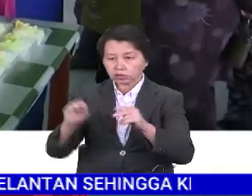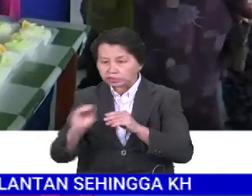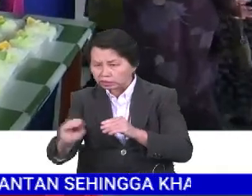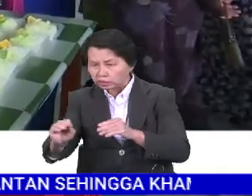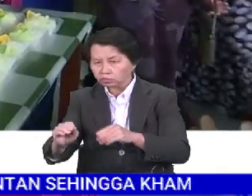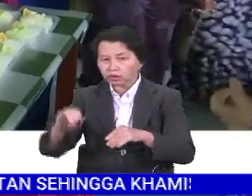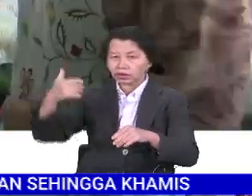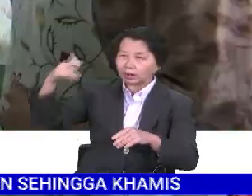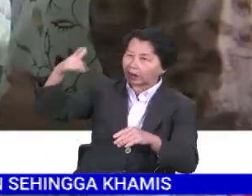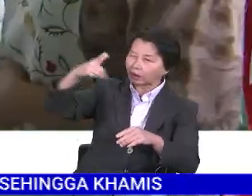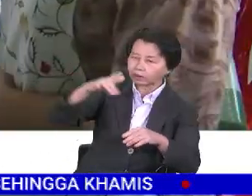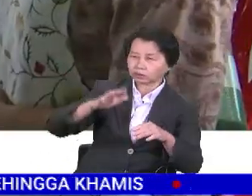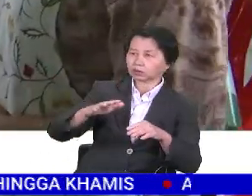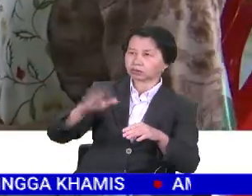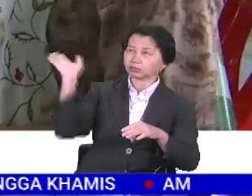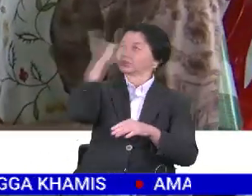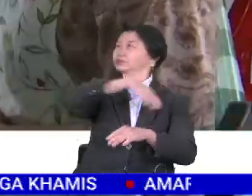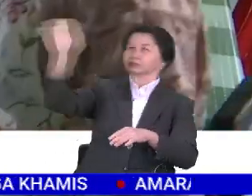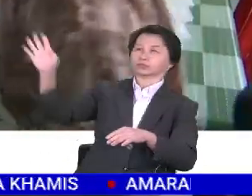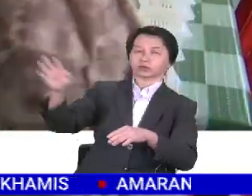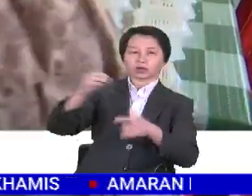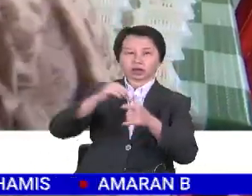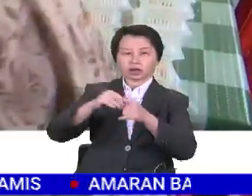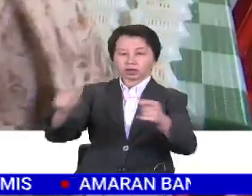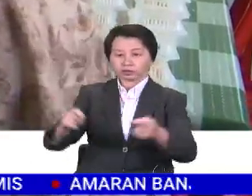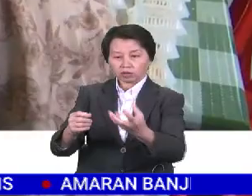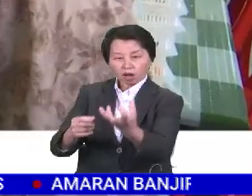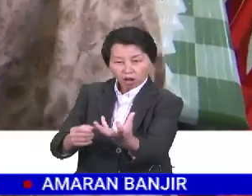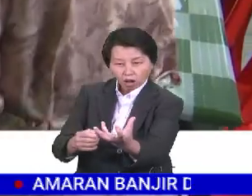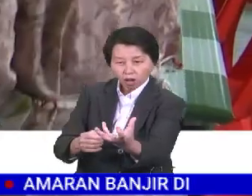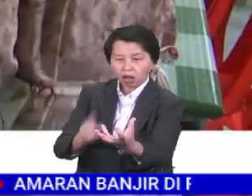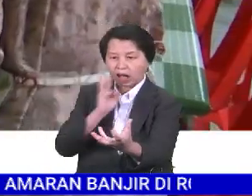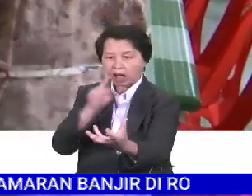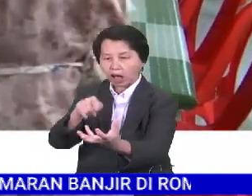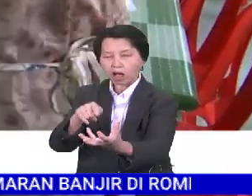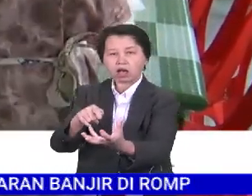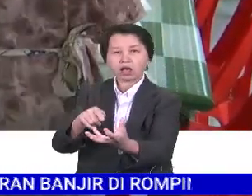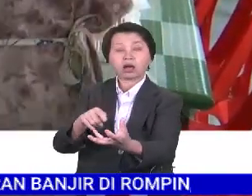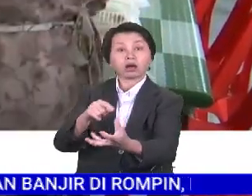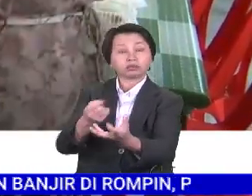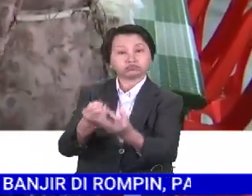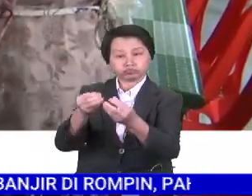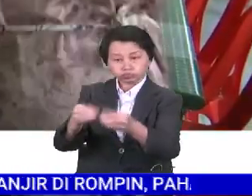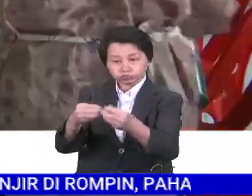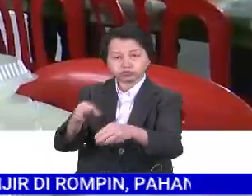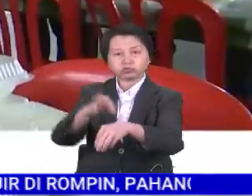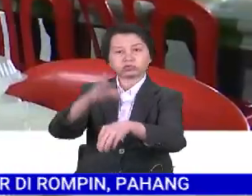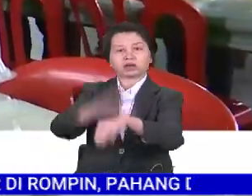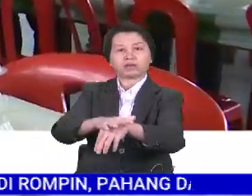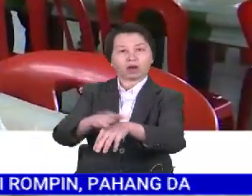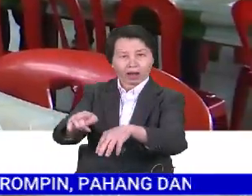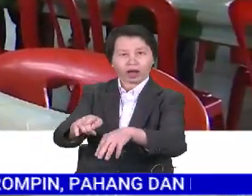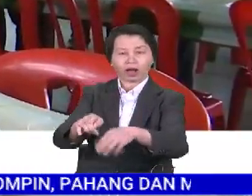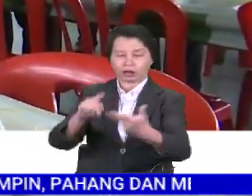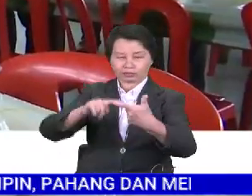ke, lalat ke, ataupun ada tempat-tempat yang bertakung yang boleh menjadi punca kepada pembiakan nyamuk Aedes. Kita